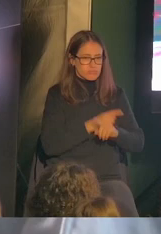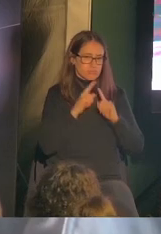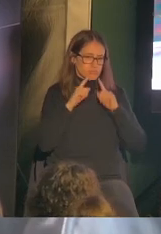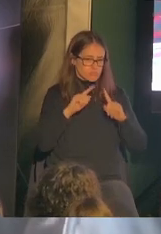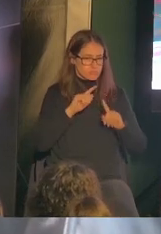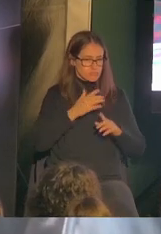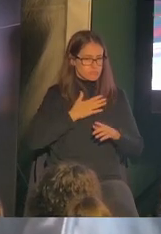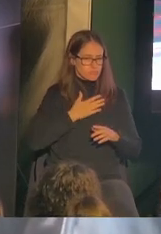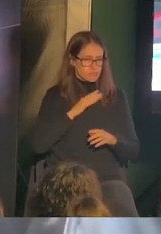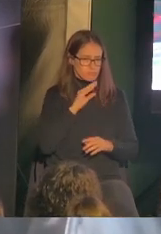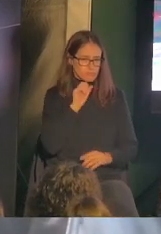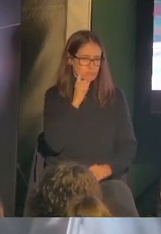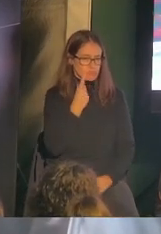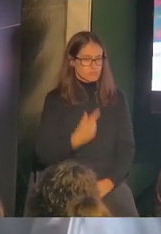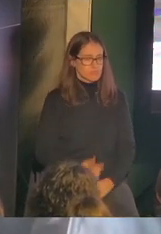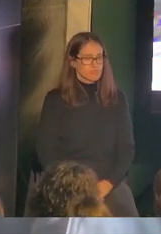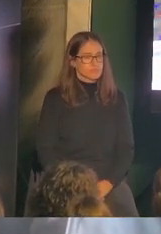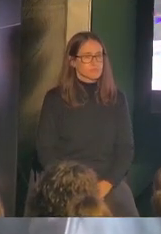cos.